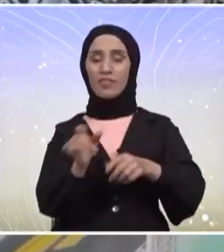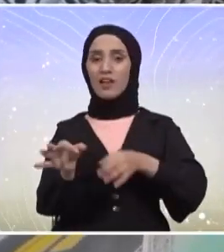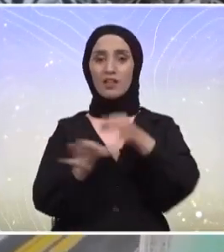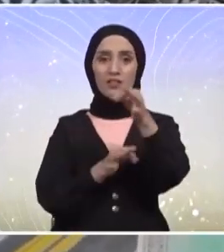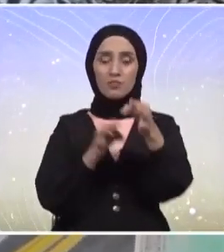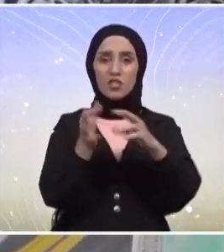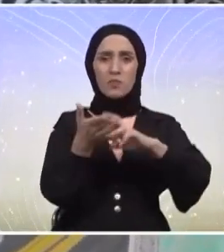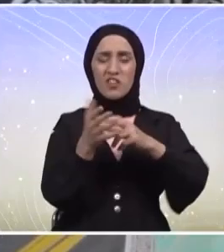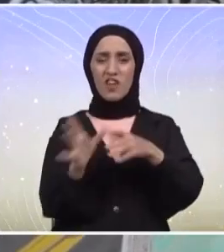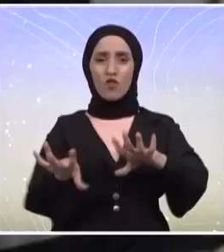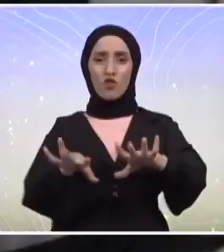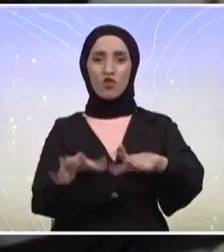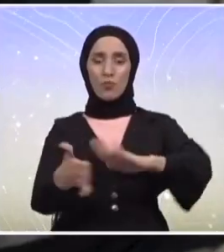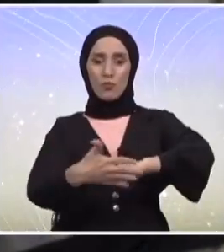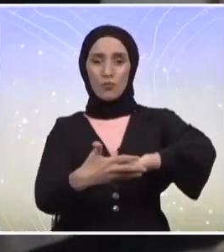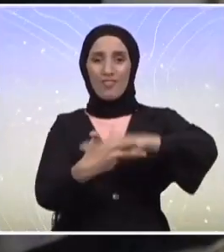مرحلة مختلفة.